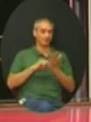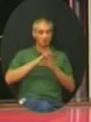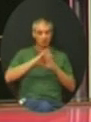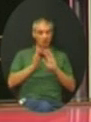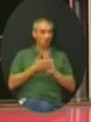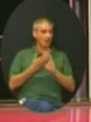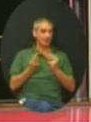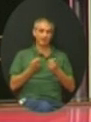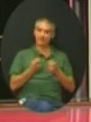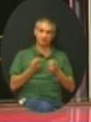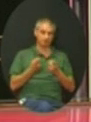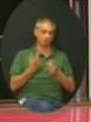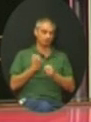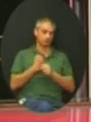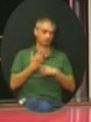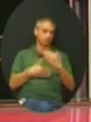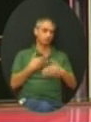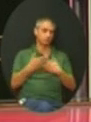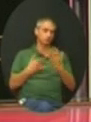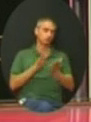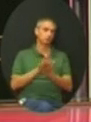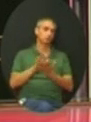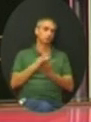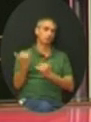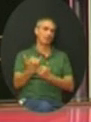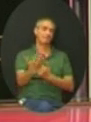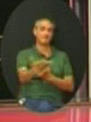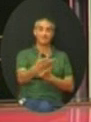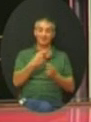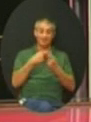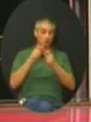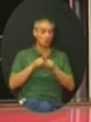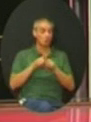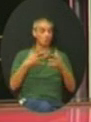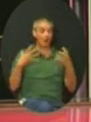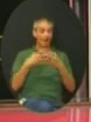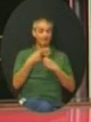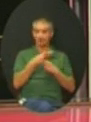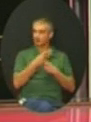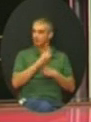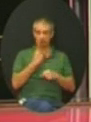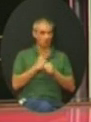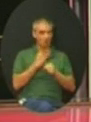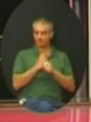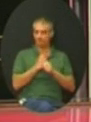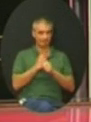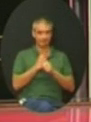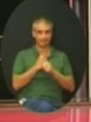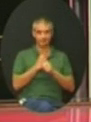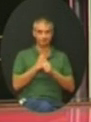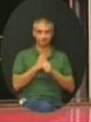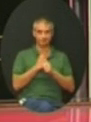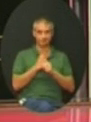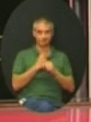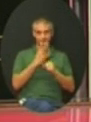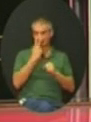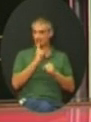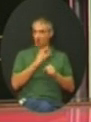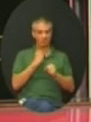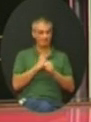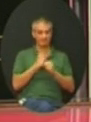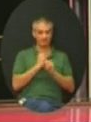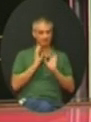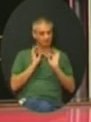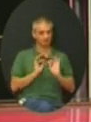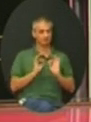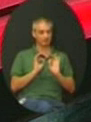הדברים מתקיימים באופן שוטף. גוף כמו הקבינט הזה, שהוא לא מתנהל כנראה, ככל הנראה, לא מתנהל